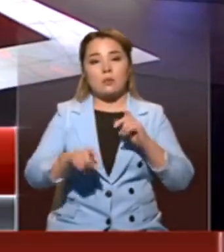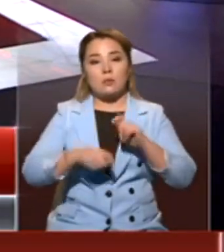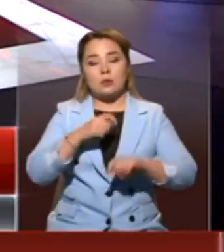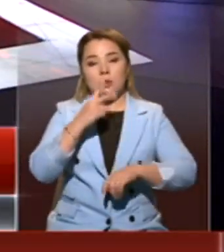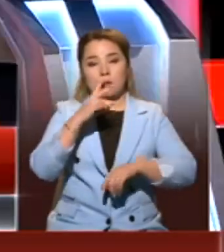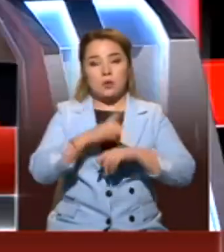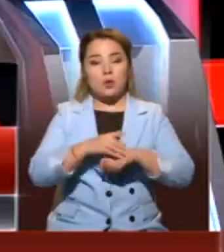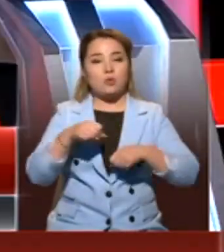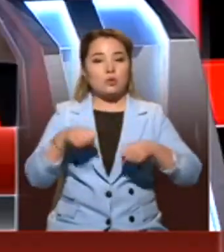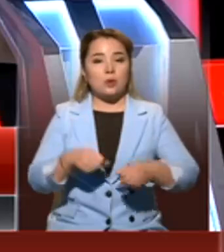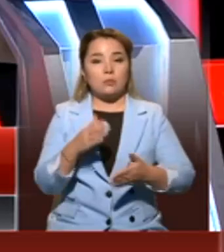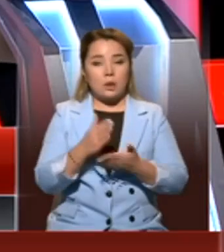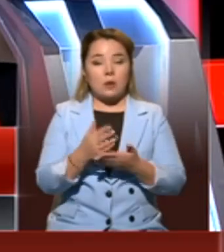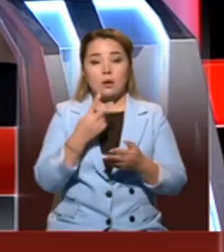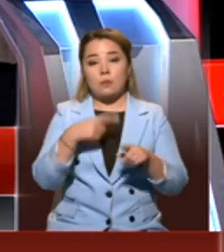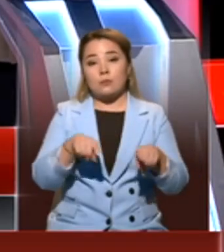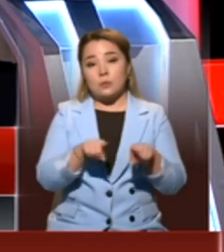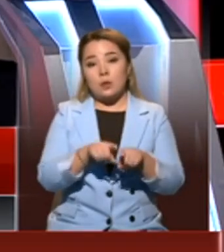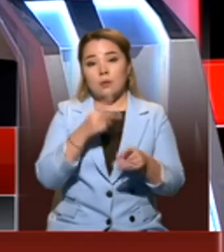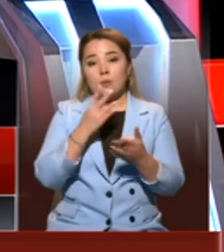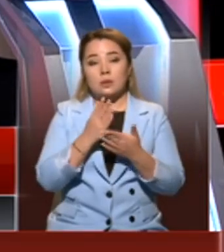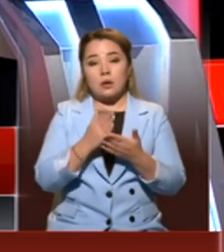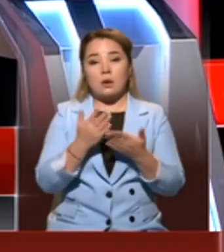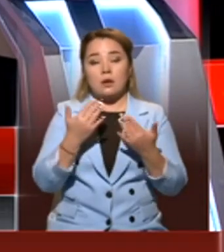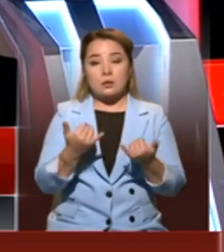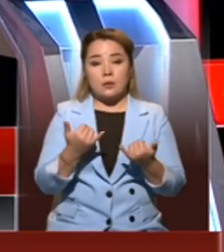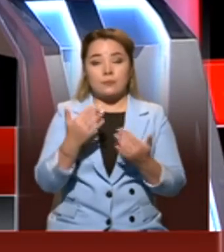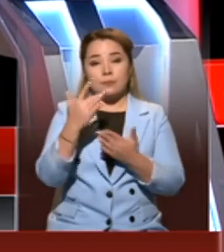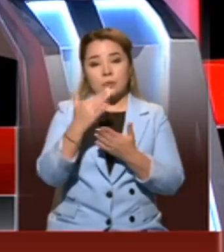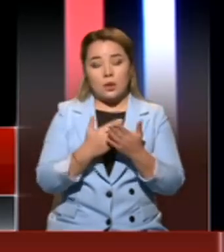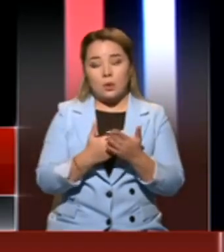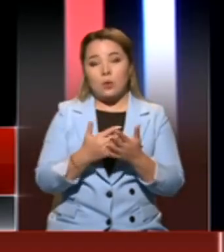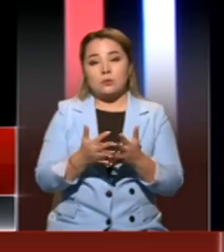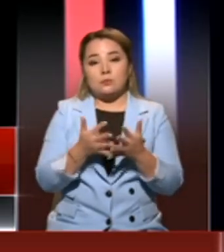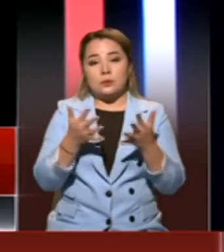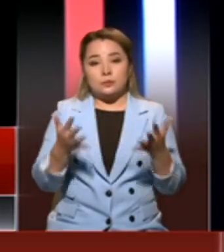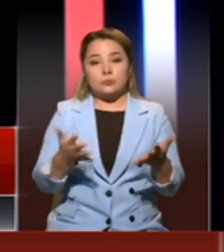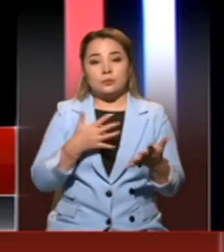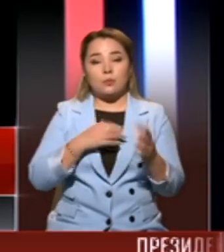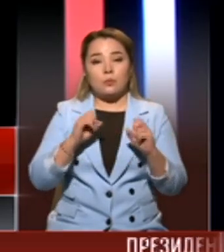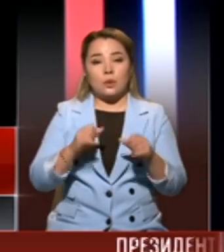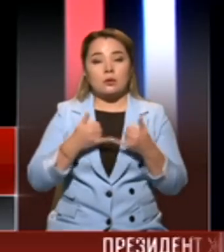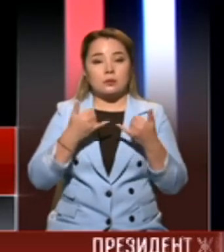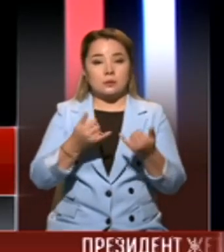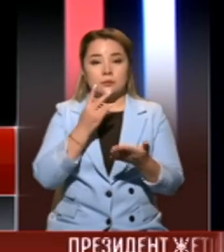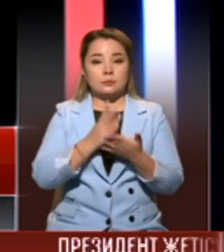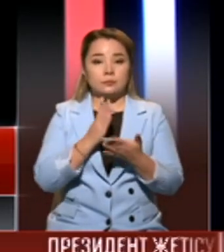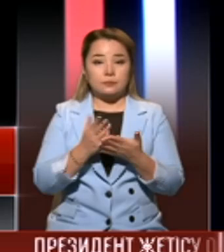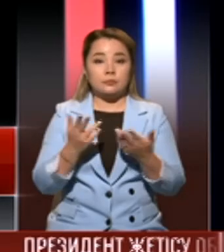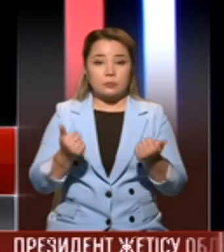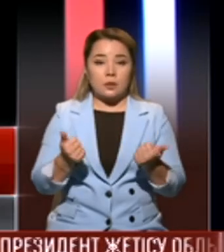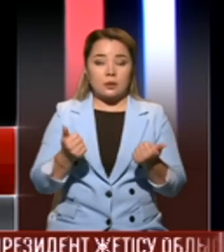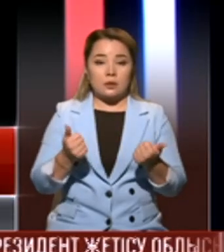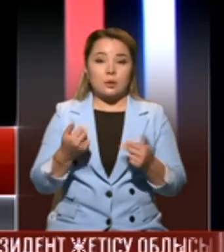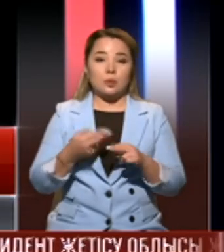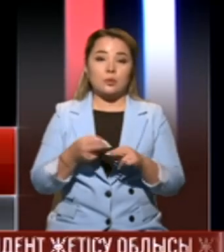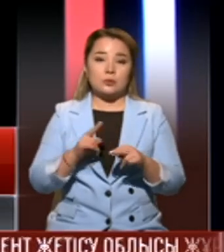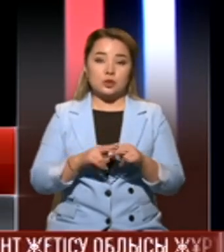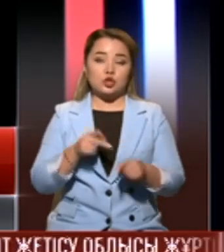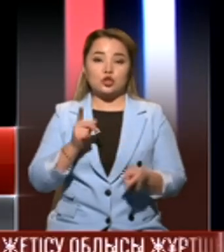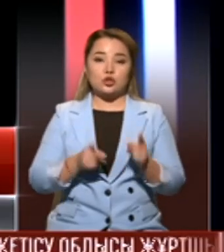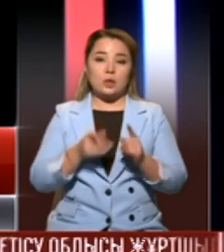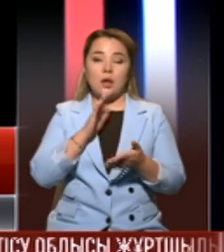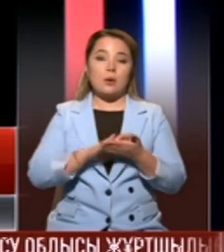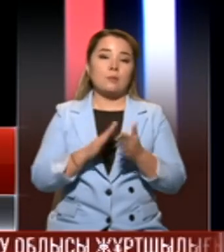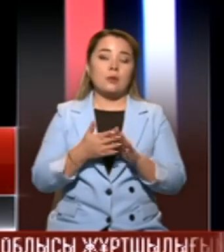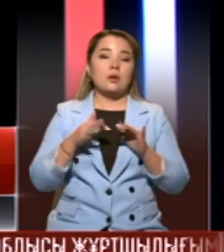бақылауға құқылы. Былай қарасаңыз, мына кесте қарасаңыз, бізде шынымен кеңінен бір мүмкіндік берілген сияқты. Ал шын мәнінде